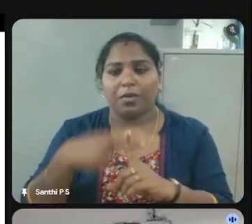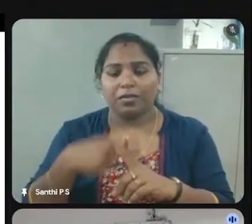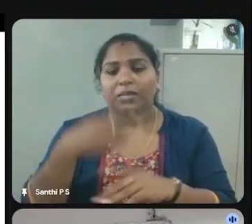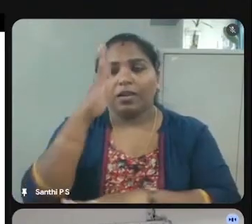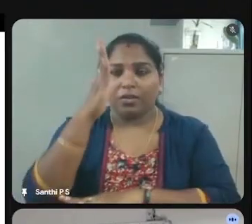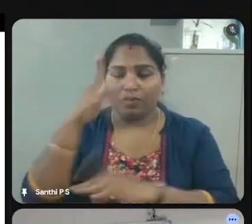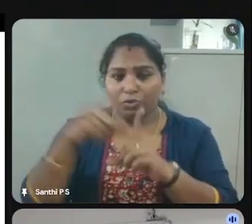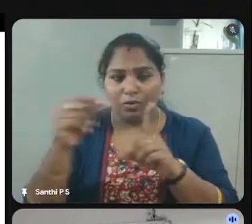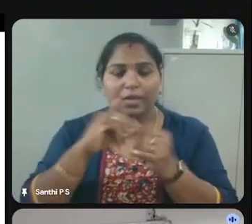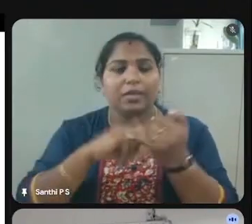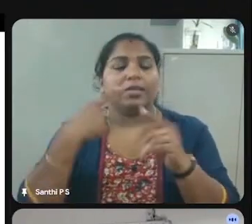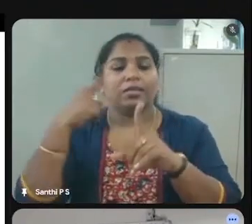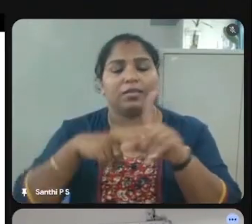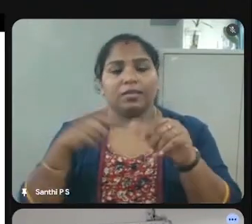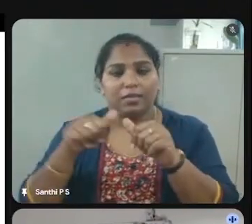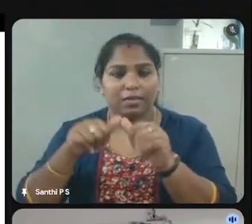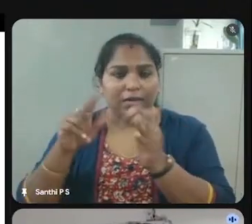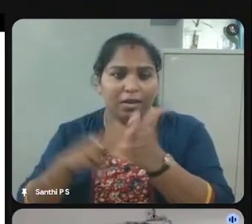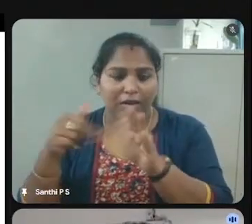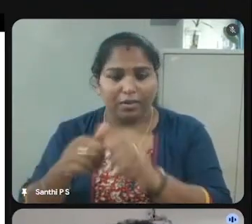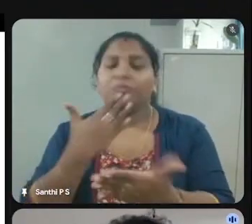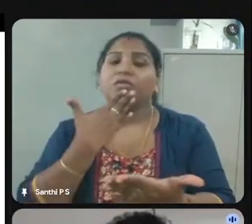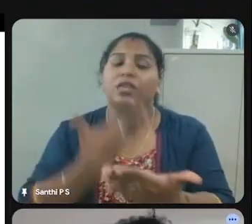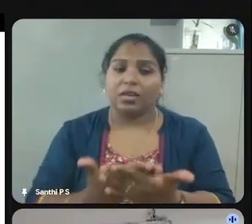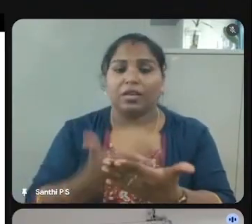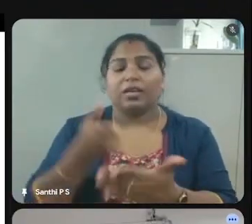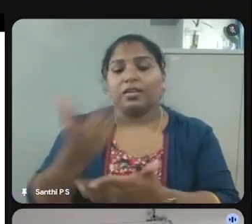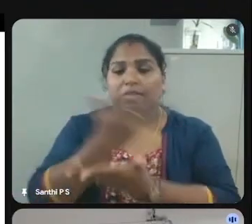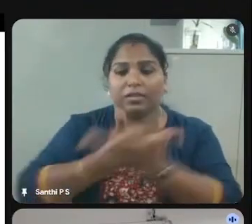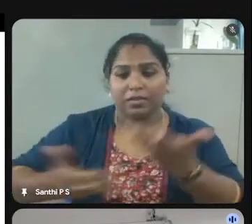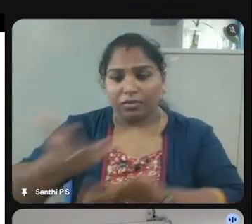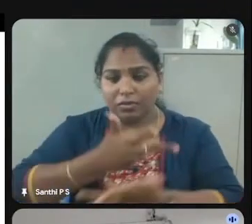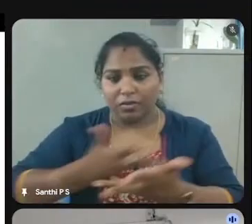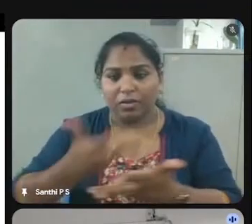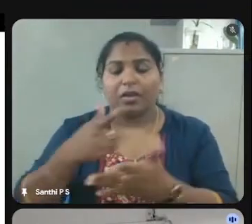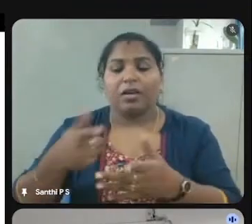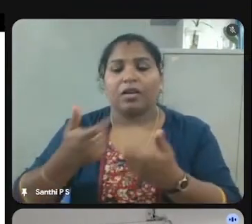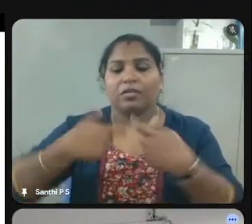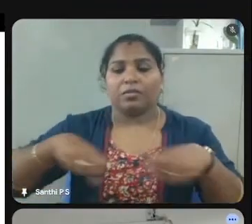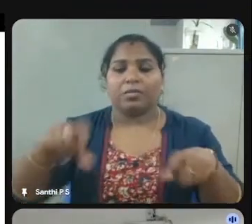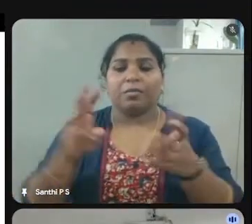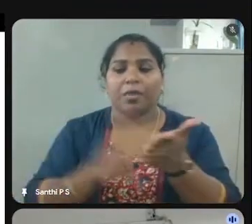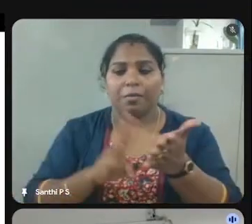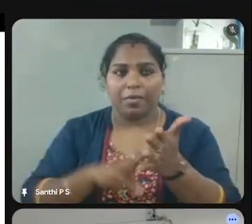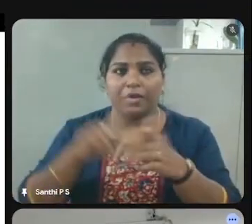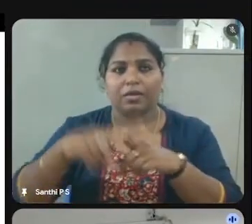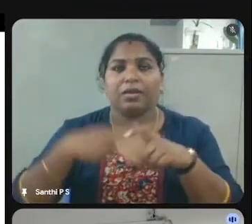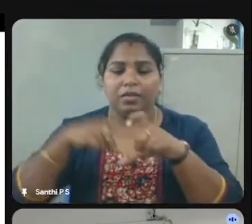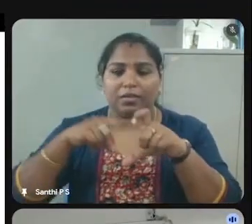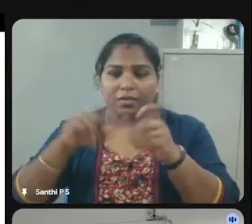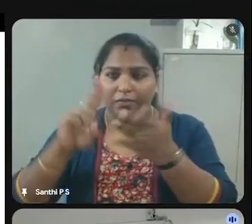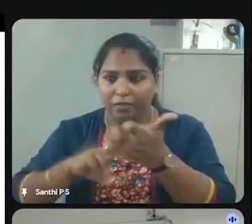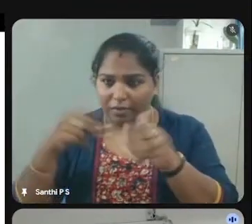ചെയ്ത സിയാന മാഡത്തിനെയും നന്ദി അറിയിക്കുകയാണ്. അതുപോലെ ഇന്ന് ഈ ചർച്ചയിൽ നമുക്ക് എക്സ്പെർട്ട് പാനലിൽ മെമ്പറായിട്ടുണ്ടായിരുന്ന ജീന മാഡം,